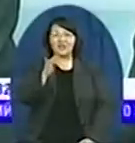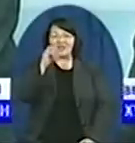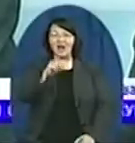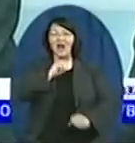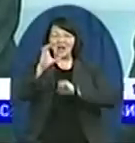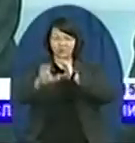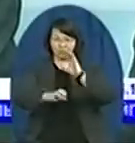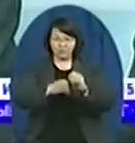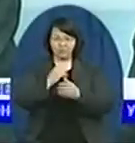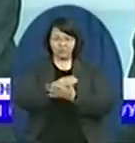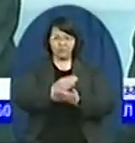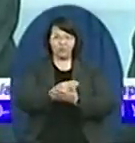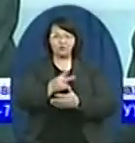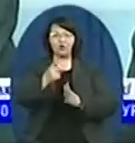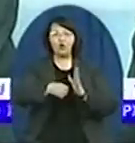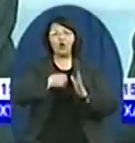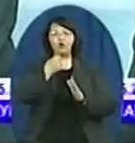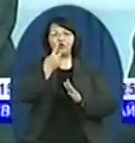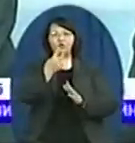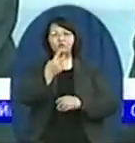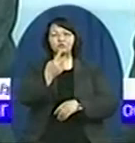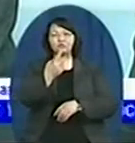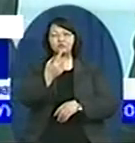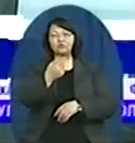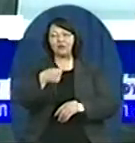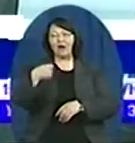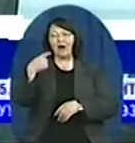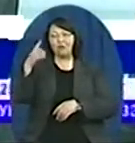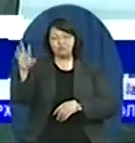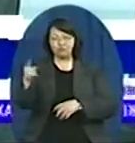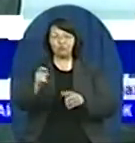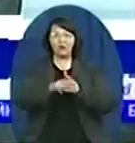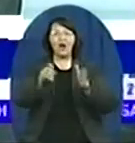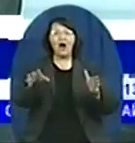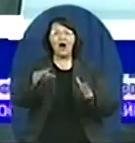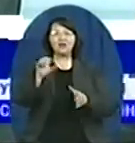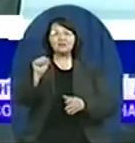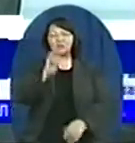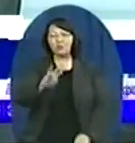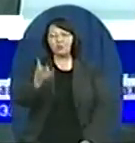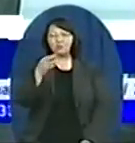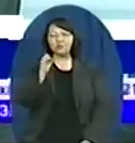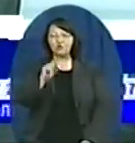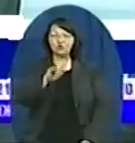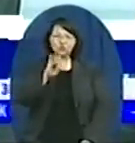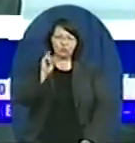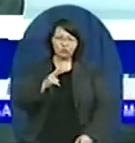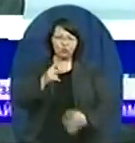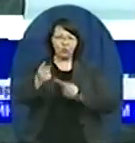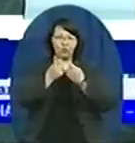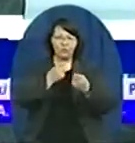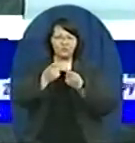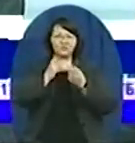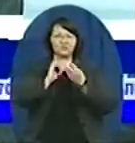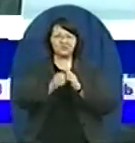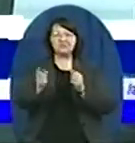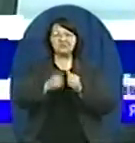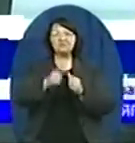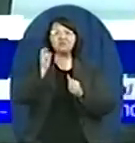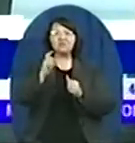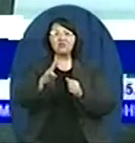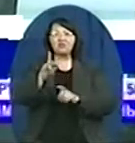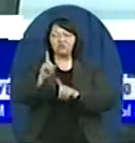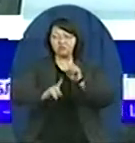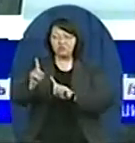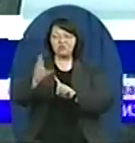5 сарын 2-оос 11-ний хооронд аль нэг өдөрт Арчилсан нам үндэсний зөвлөх хурлаа хуралдуулж нэр дэвшигчээ тодруулна.